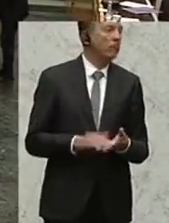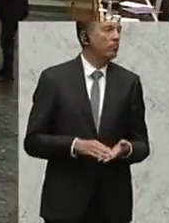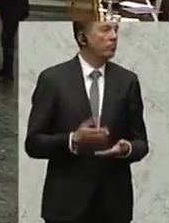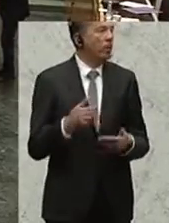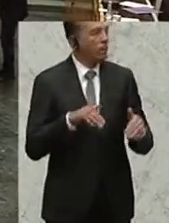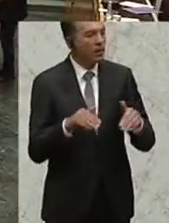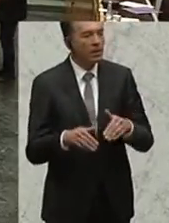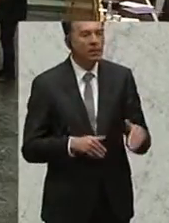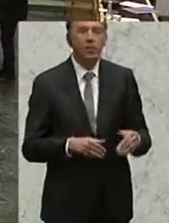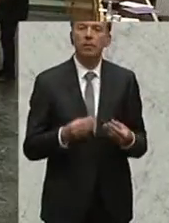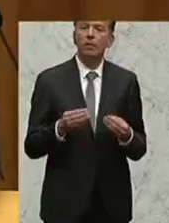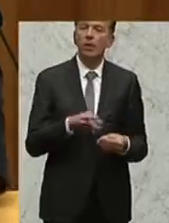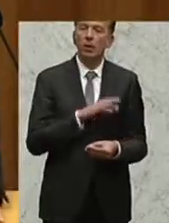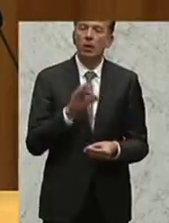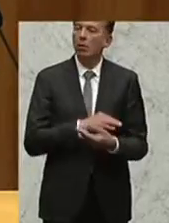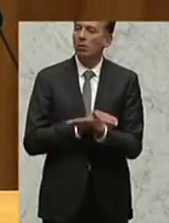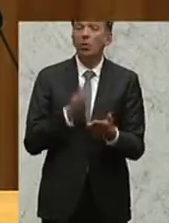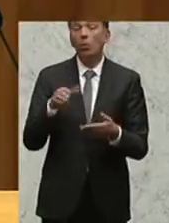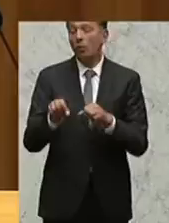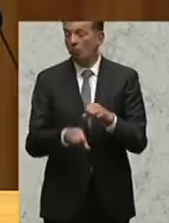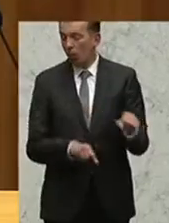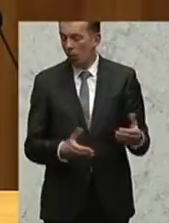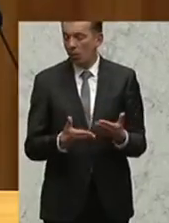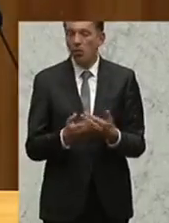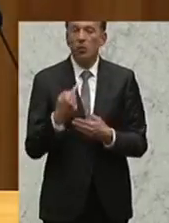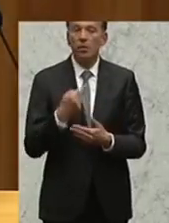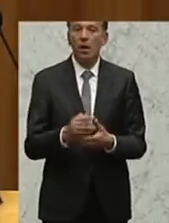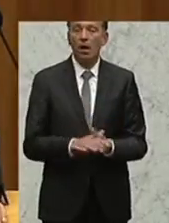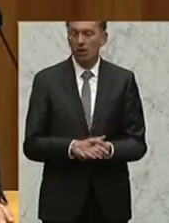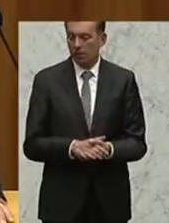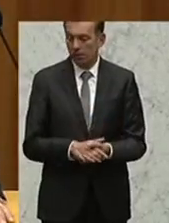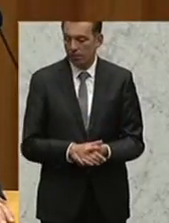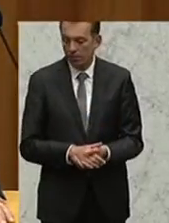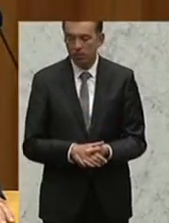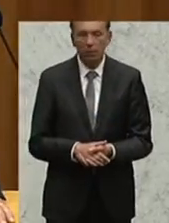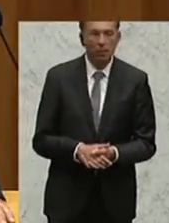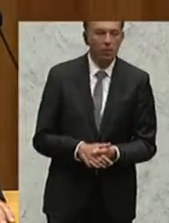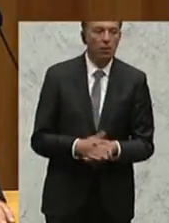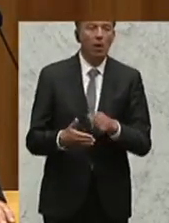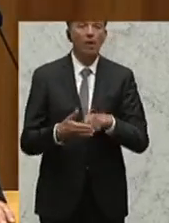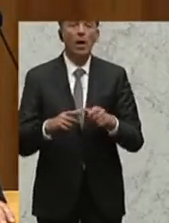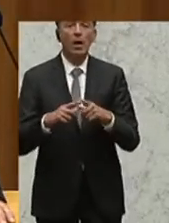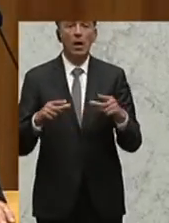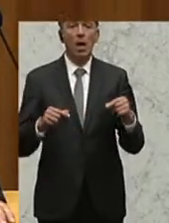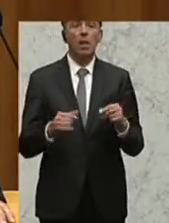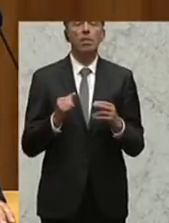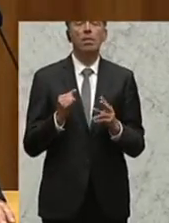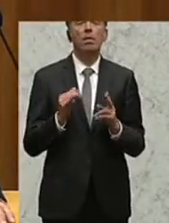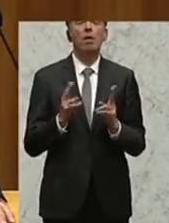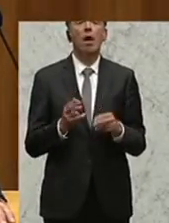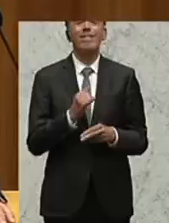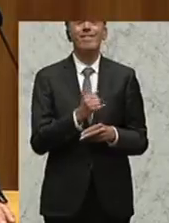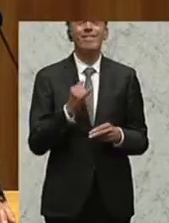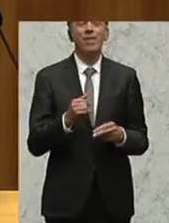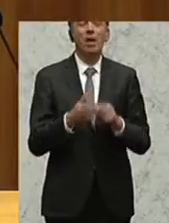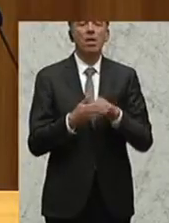In Zukunft soll es möglich sein, wie bereits vom Vorredner erwähnt, dass zur Briefwahl verwendete Wahlkarten in jedem Wahllokal bis zur Schließung